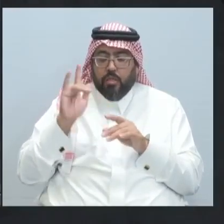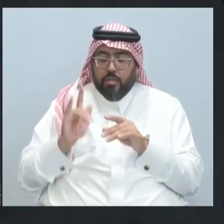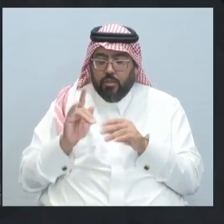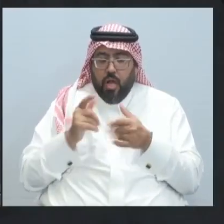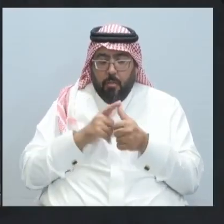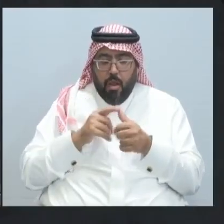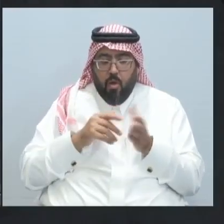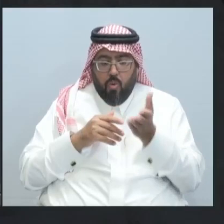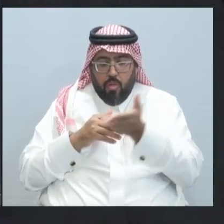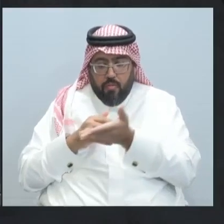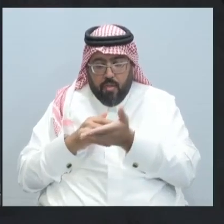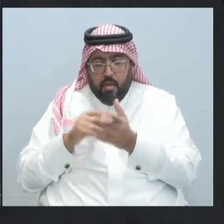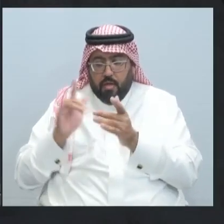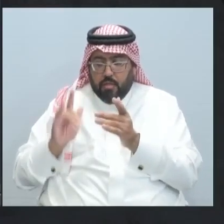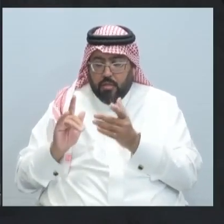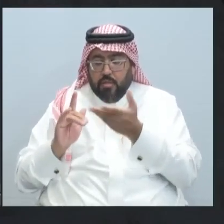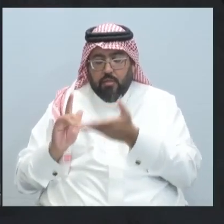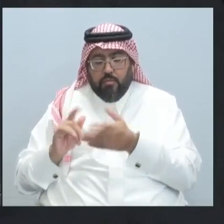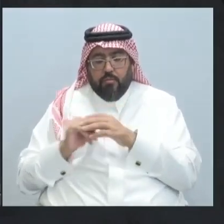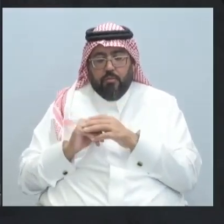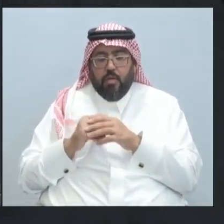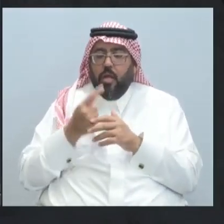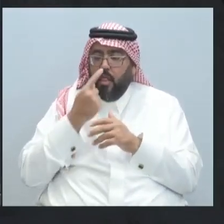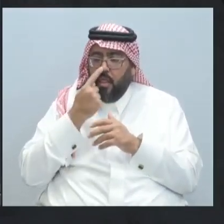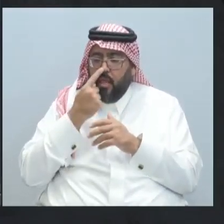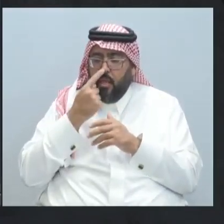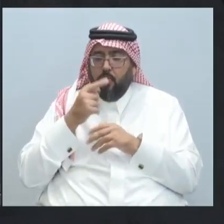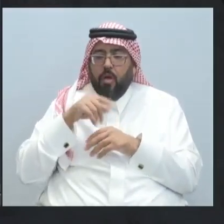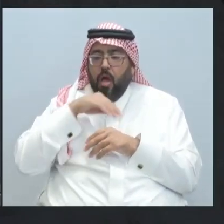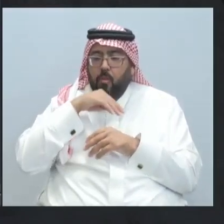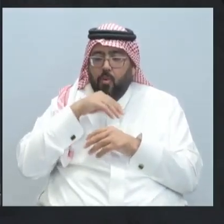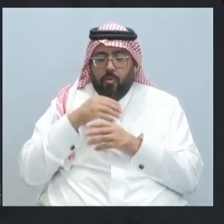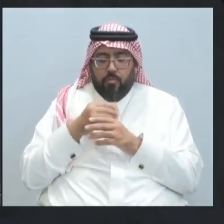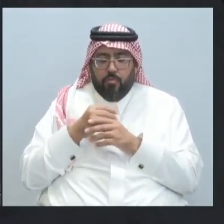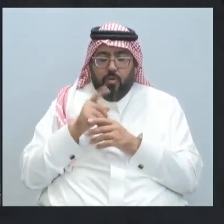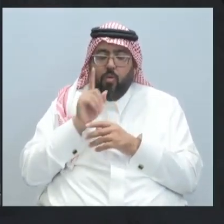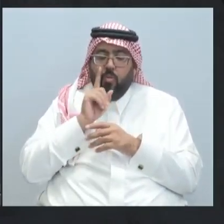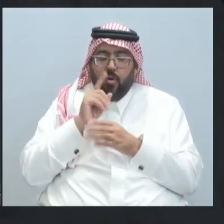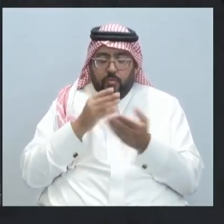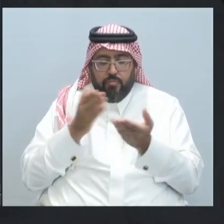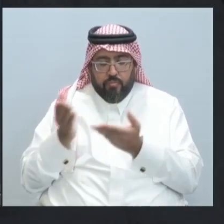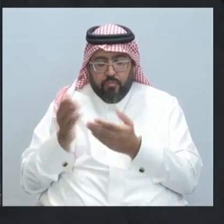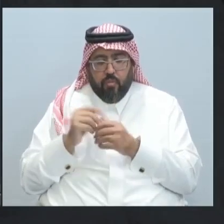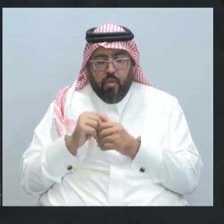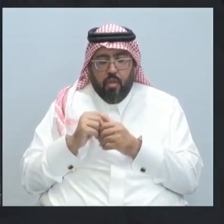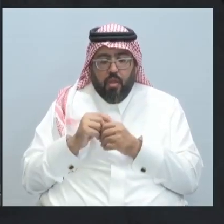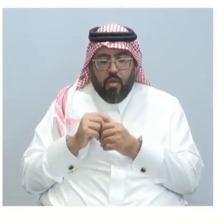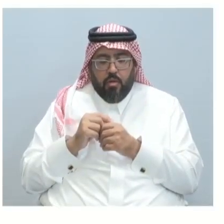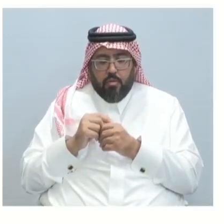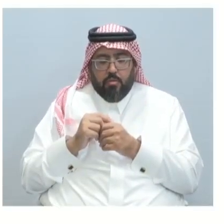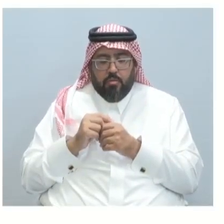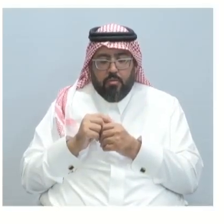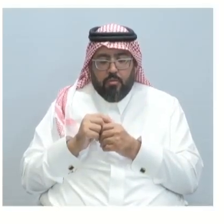الافعال التي تبين مدى احترامك لابيك وامك فهذا من الاشياء التي يحسن